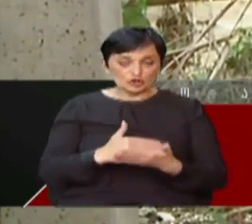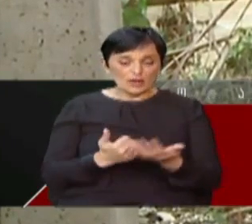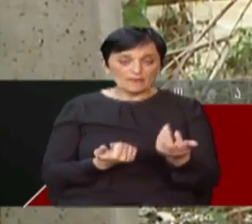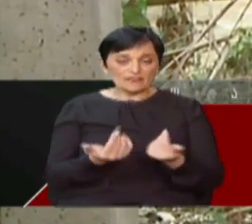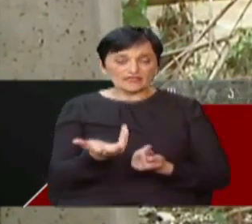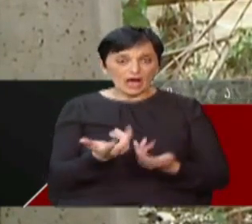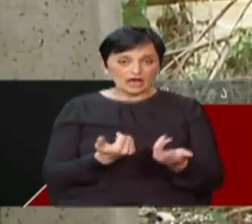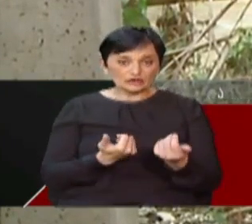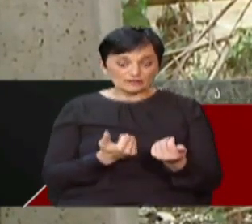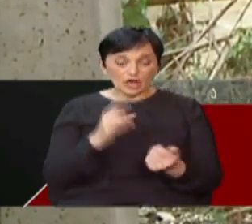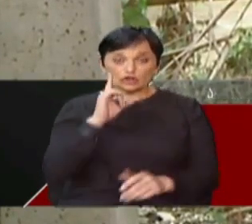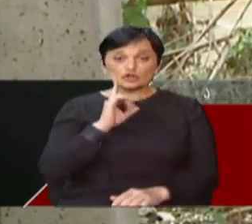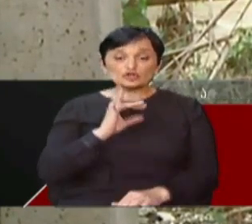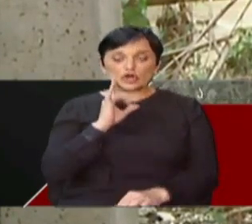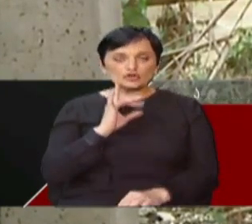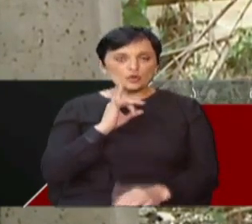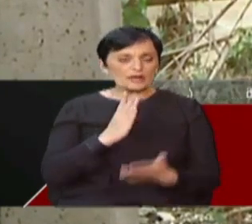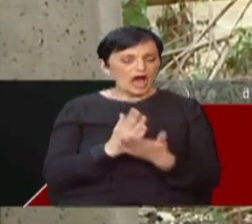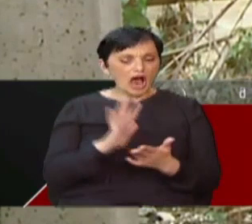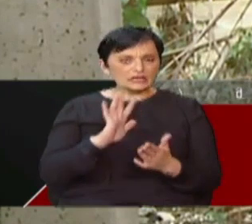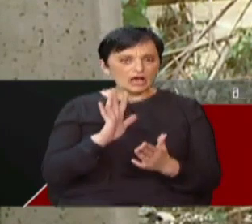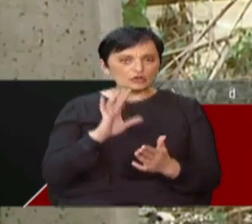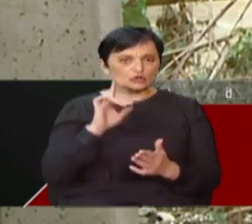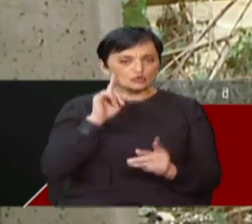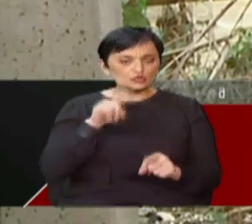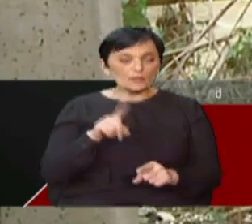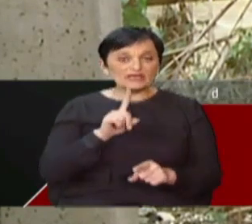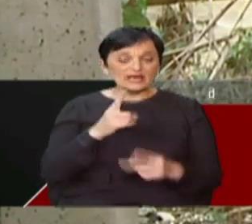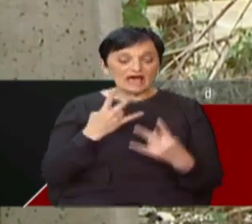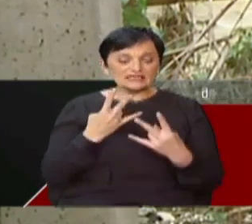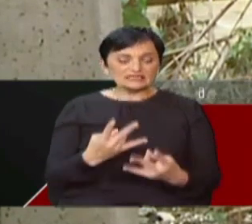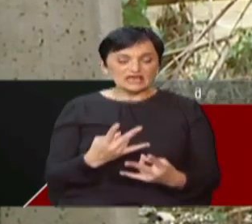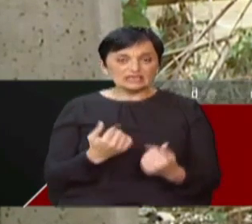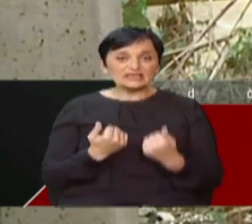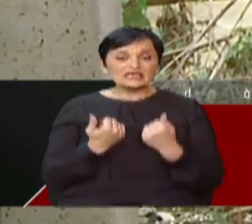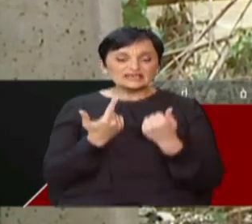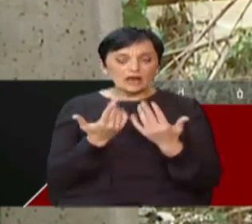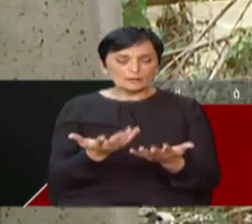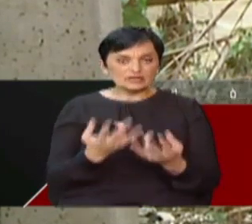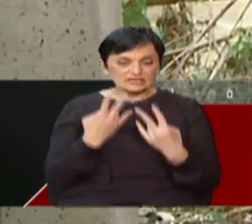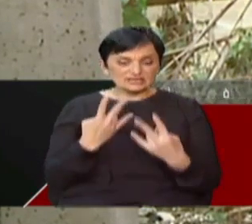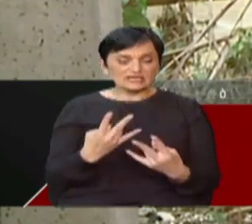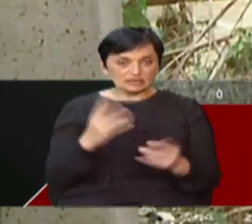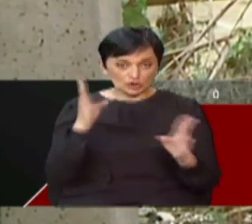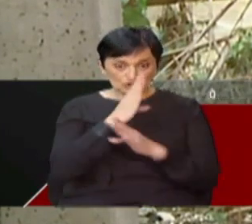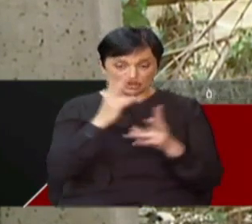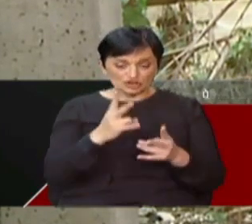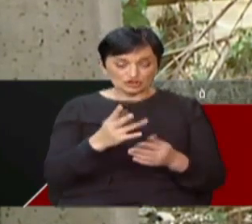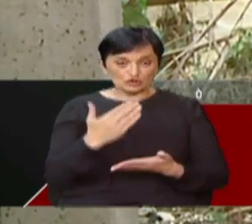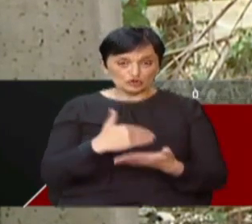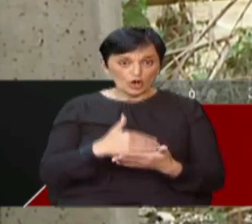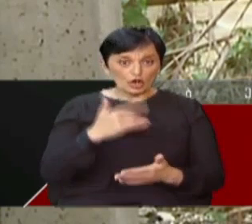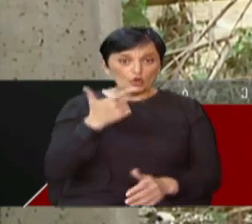დათვლა. ჯერჯერობით არ არის ცნობილი, თუ რა ზიანი მიადგა, რა რაოდენობის ზიანი მიადგა სტიქიის შედეგად